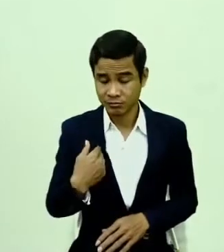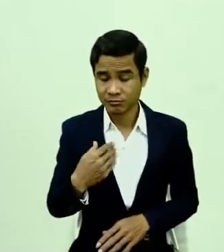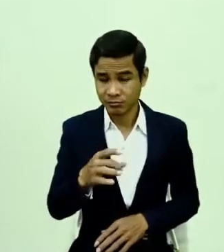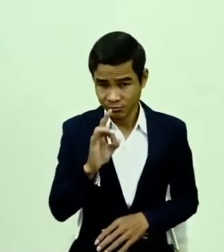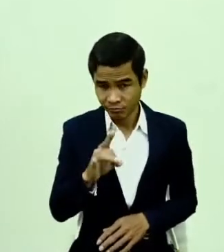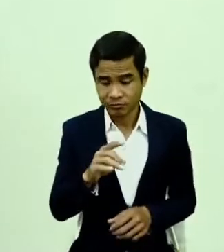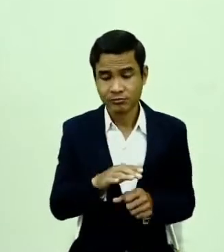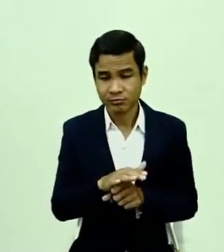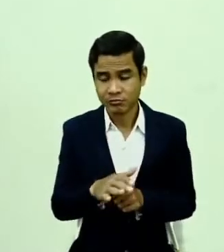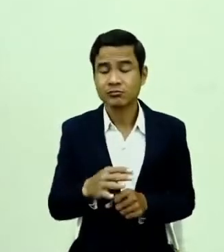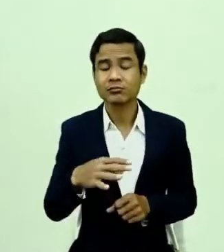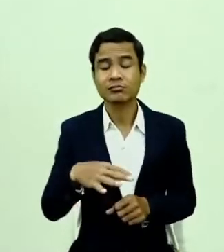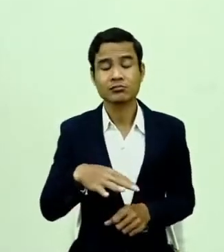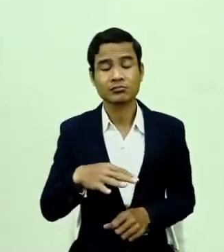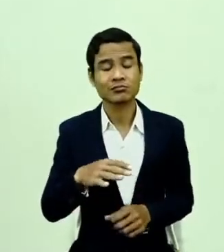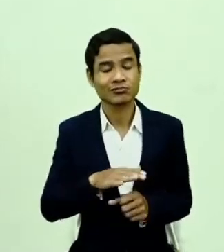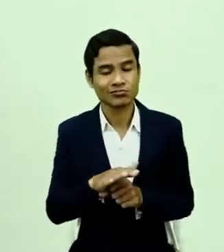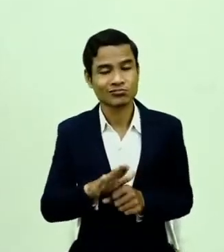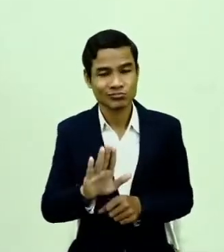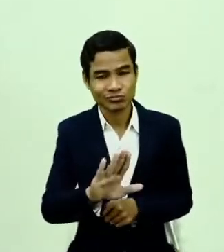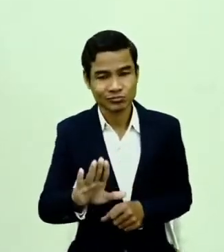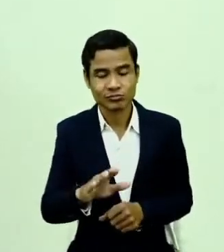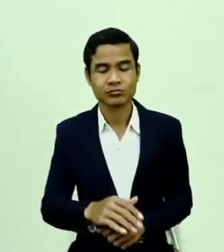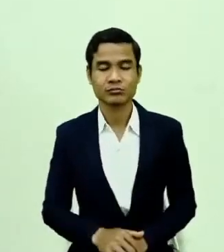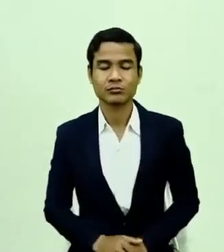chấm nấu chất phá cốn